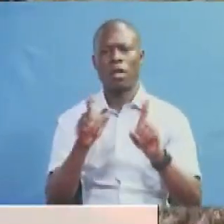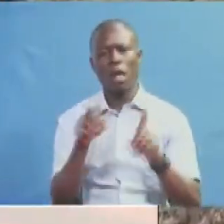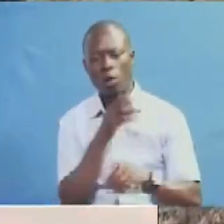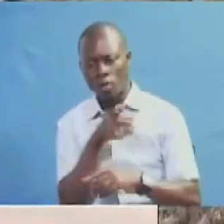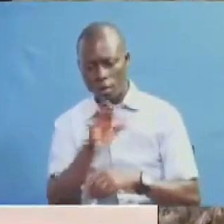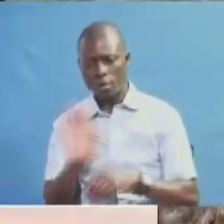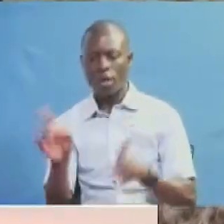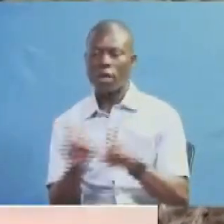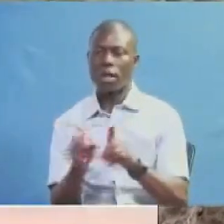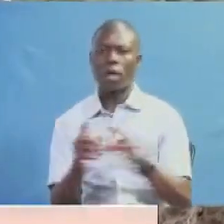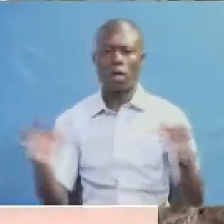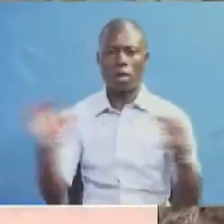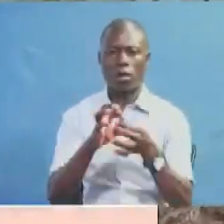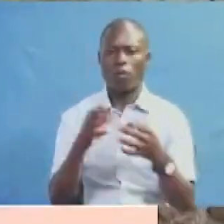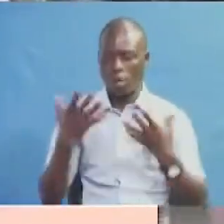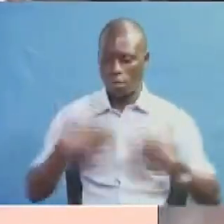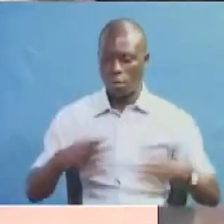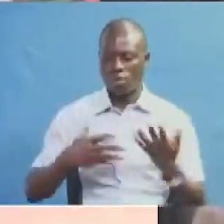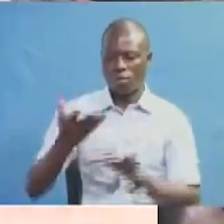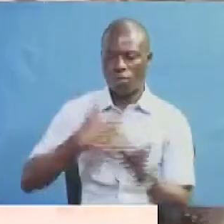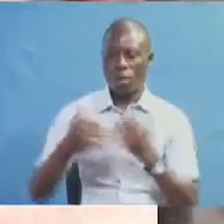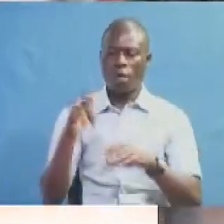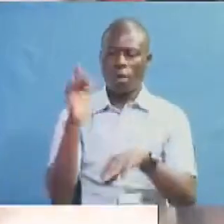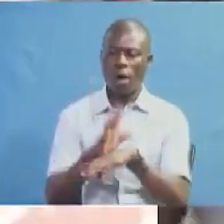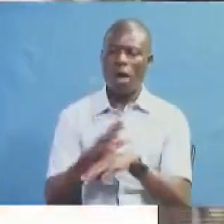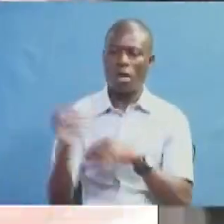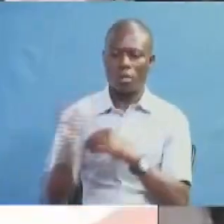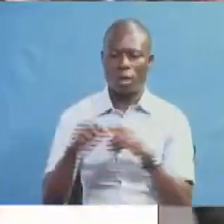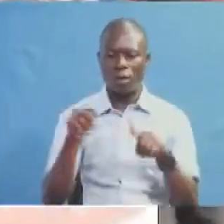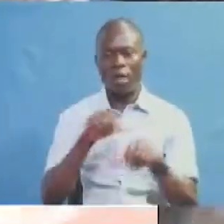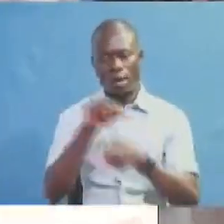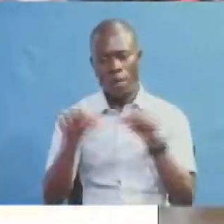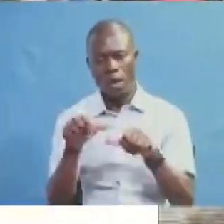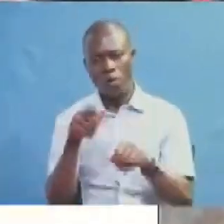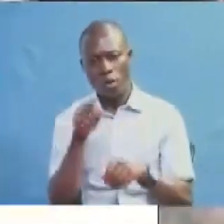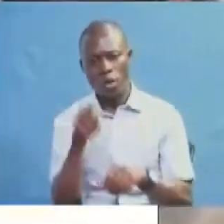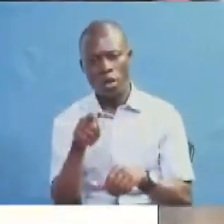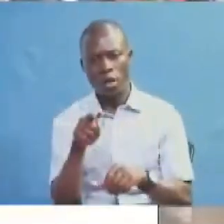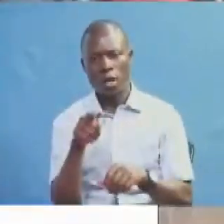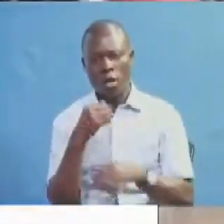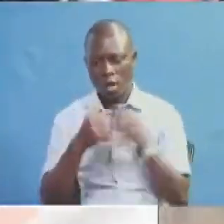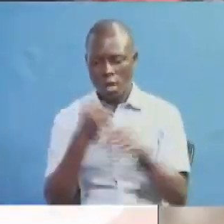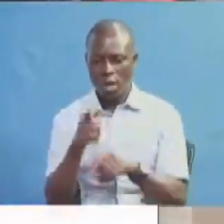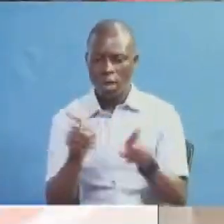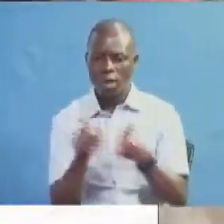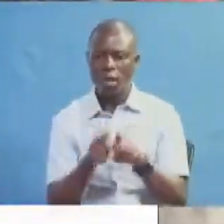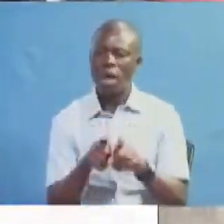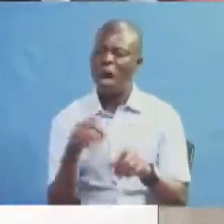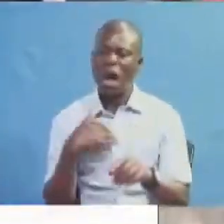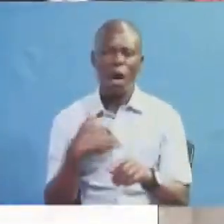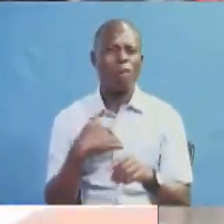kwamba walikutana na wahusika wa jamii hiyo mapema mwaka huu kuhusu mwakilishi wao, ila ahadi hizo zijazaa matunda hadi